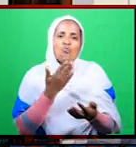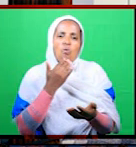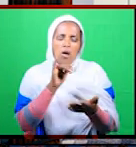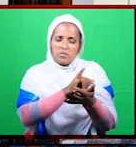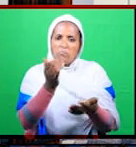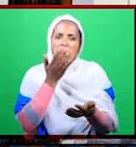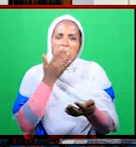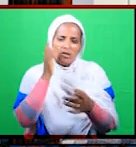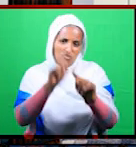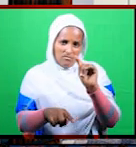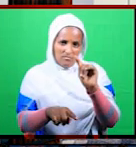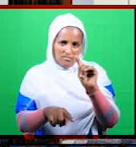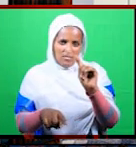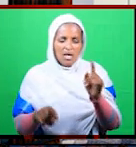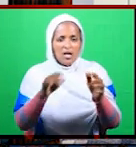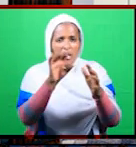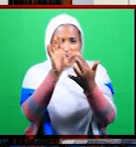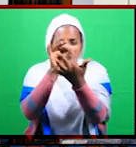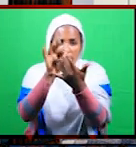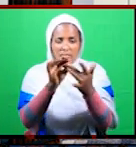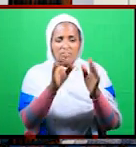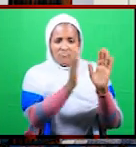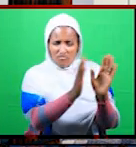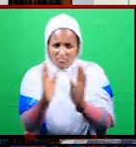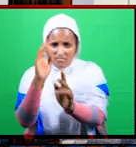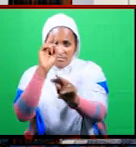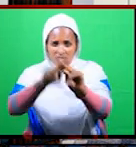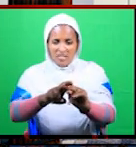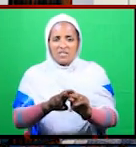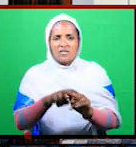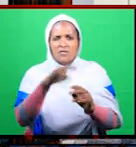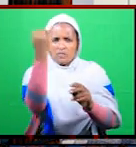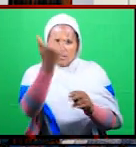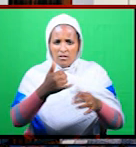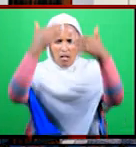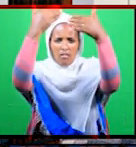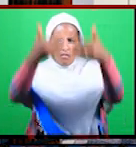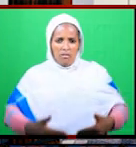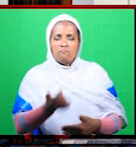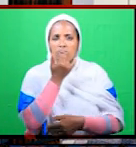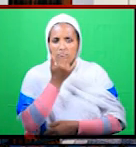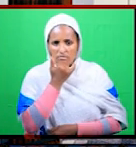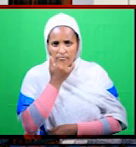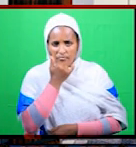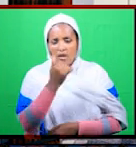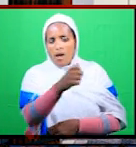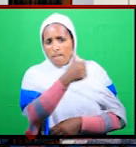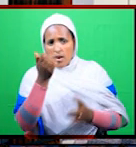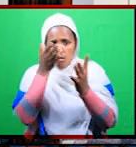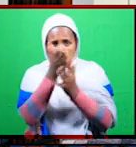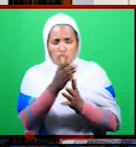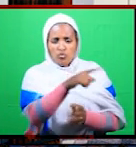ለመምረጥ ያስቀመጠው ስዕል ግርዶች ሆኖበታል ብዬ አስባለሁ። በሌላ መልኩ እሱ ከተናገረው